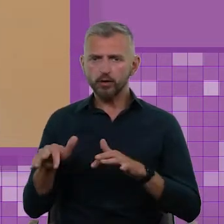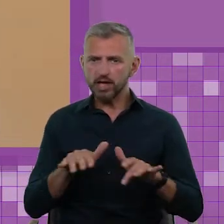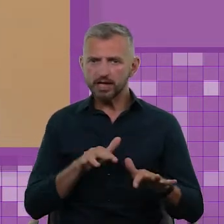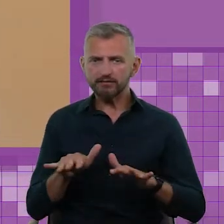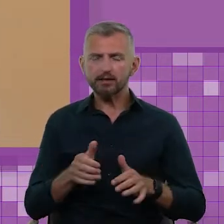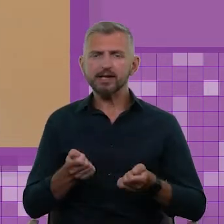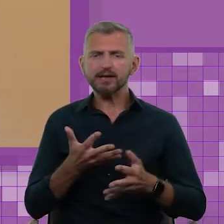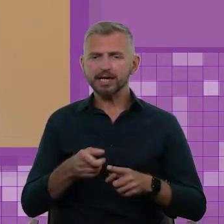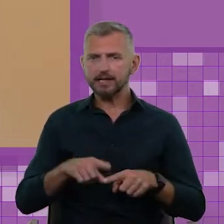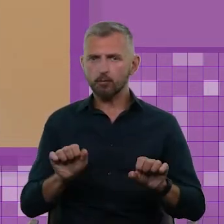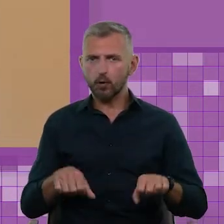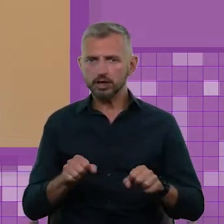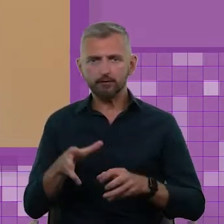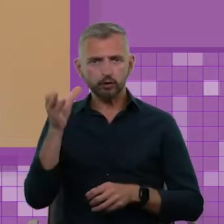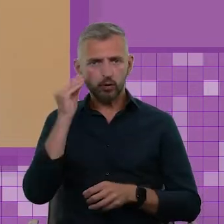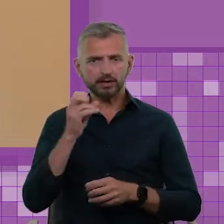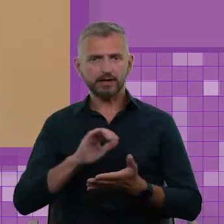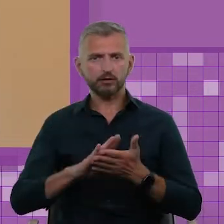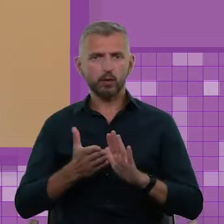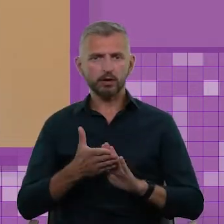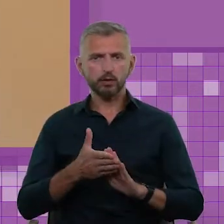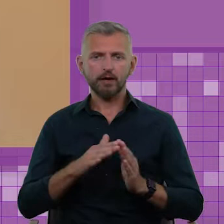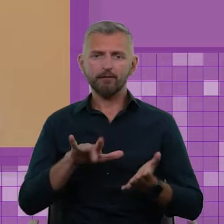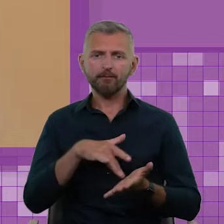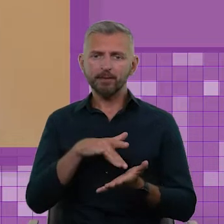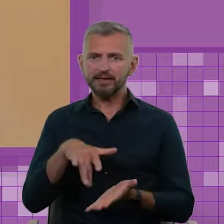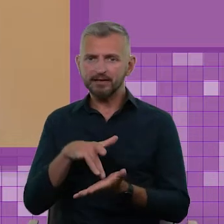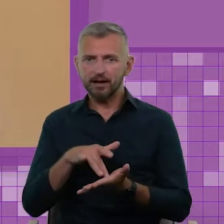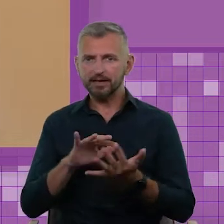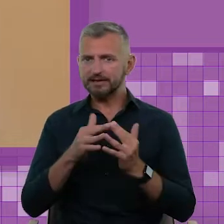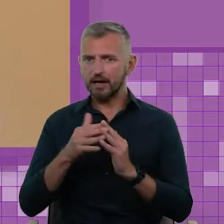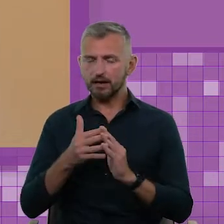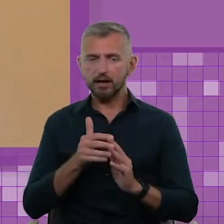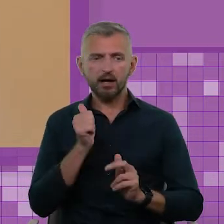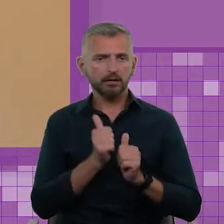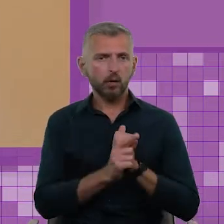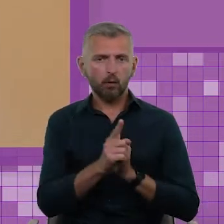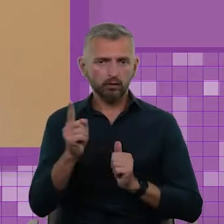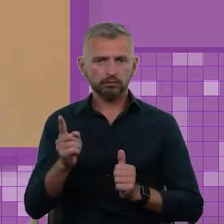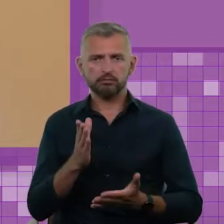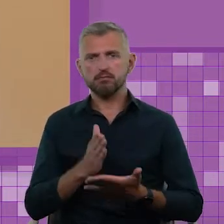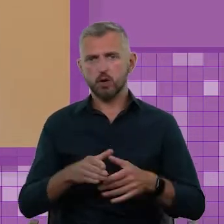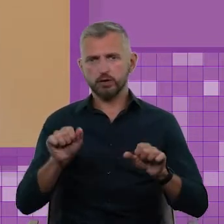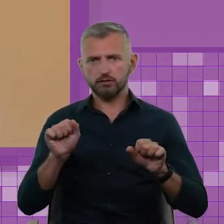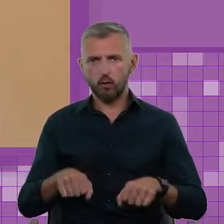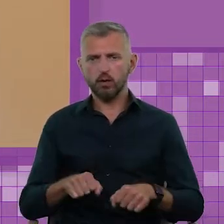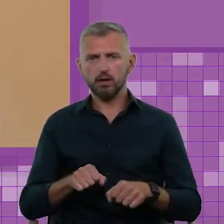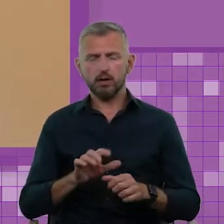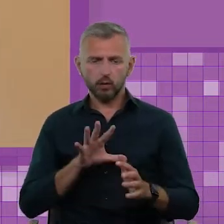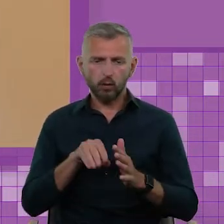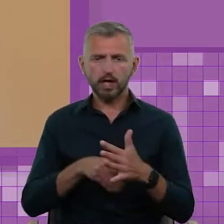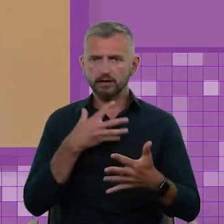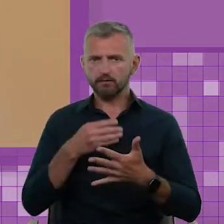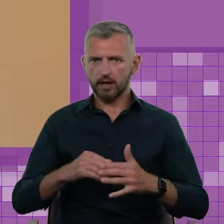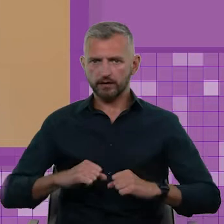це можливо, з огляду на ситуацію в містах і селах. Кожен і кожна мають змогу докласти власних